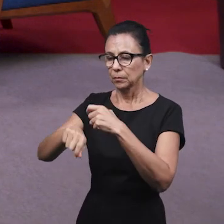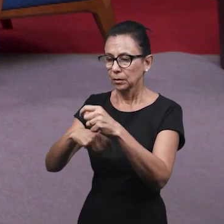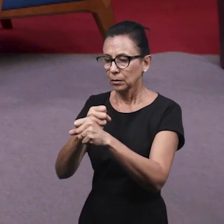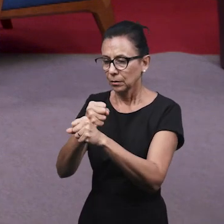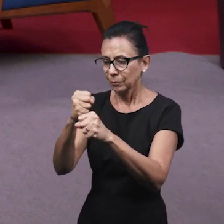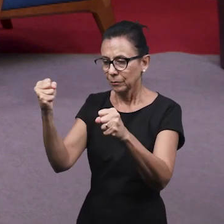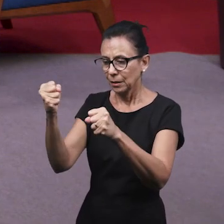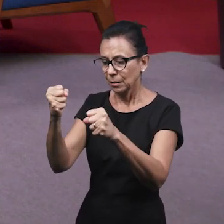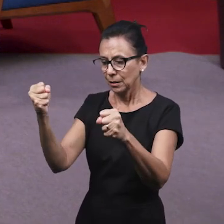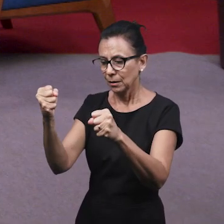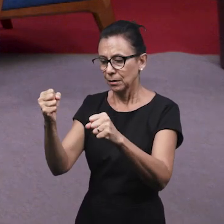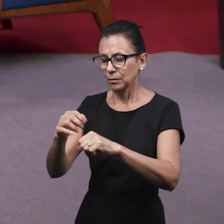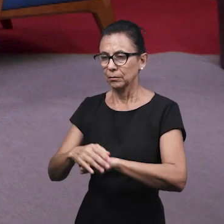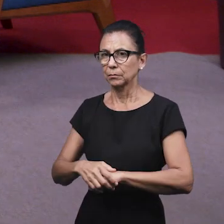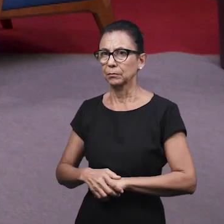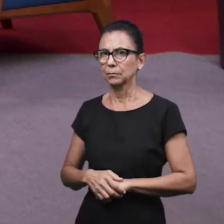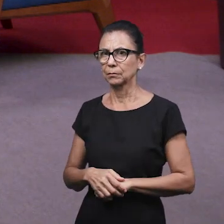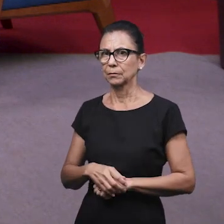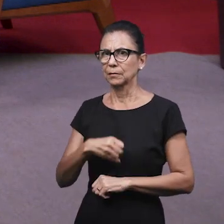réjouir, n'est-ce pas?